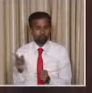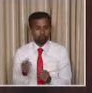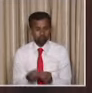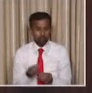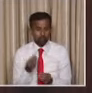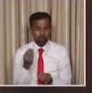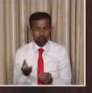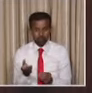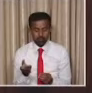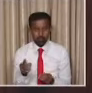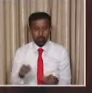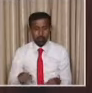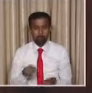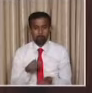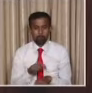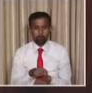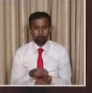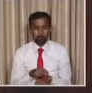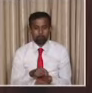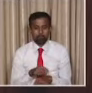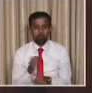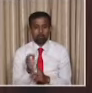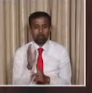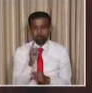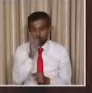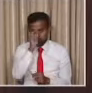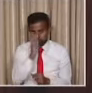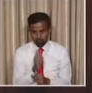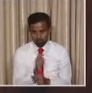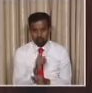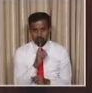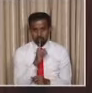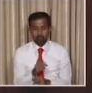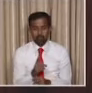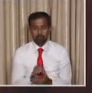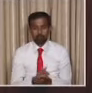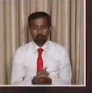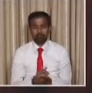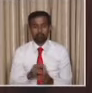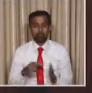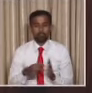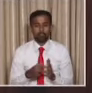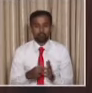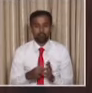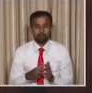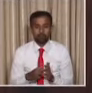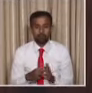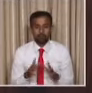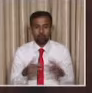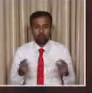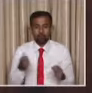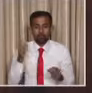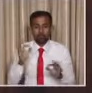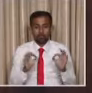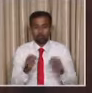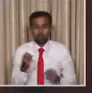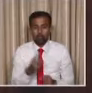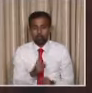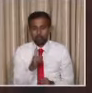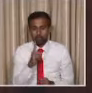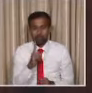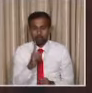කරන්න කියලා මම මේ අවස්ථාවේදී ජනාධිපතිතුමාට මතක් කරනවා. ඉතින් මේවර ආයවැය උද්දමන වේගයේ තන